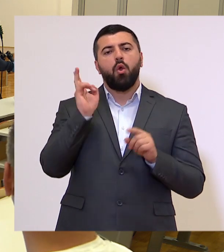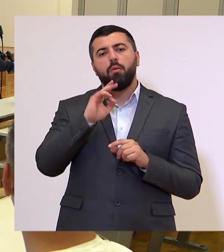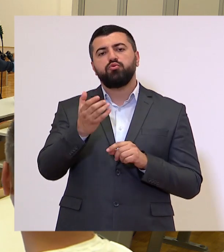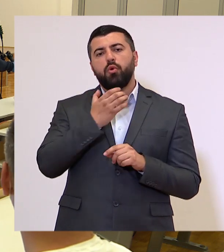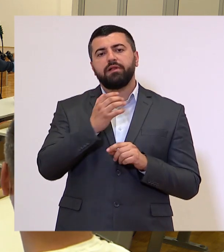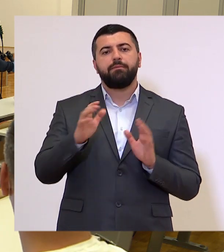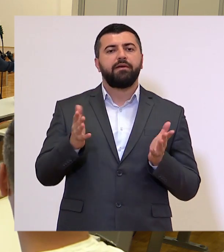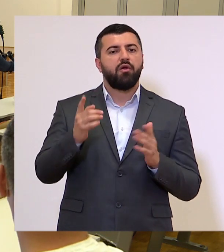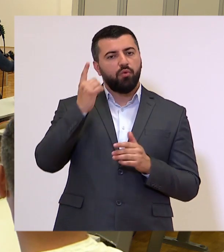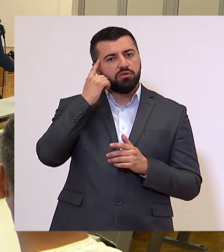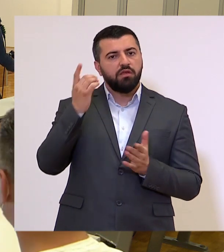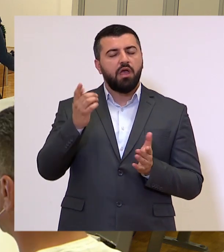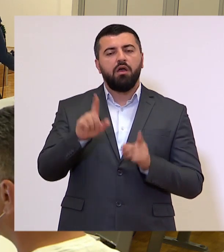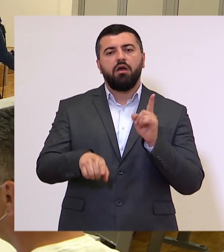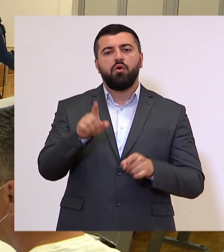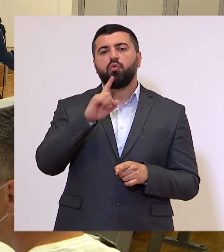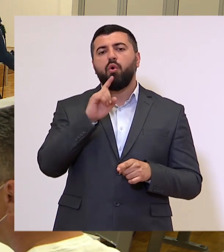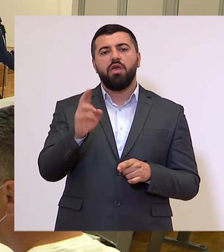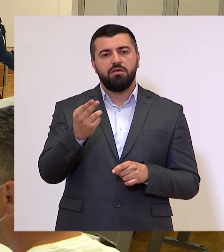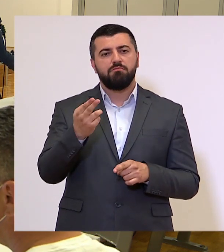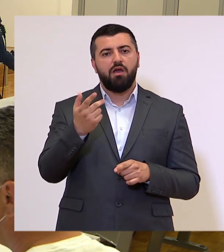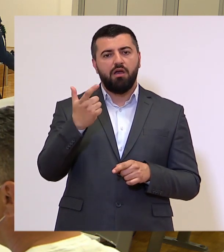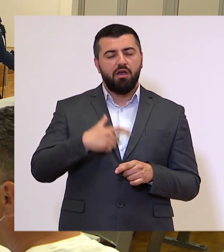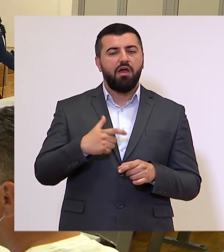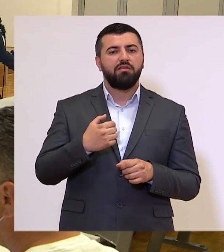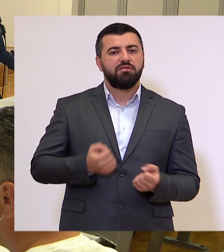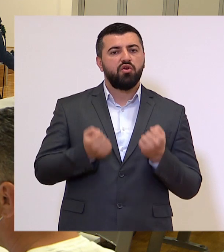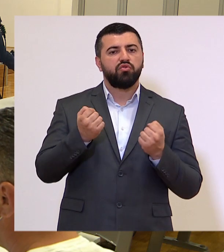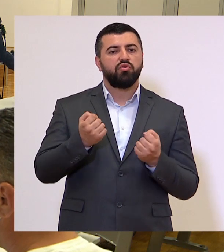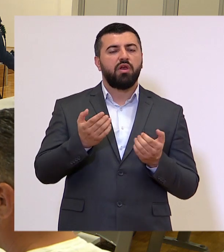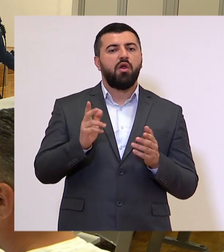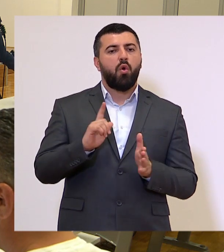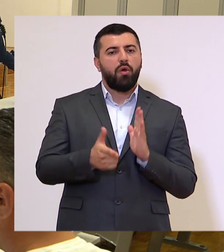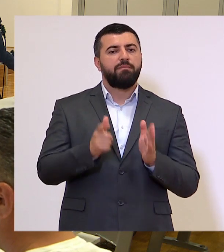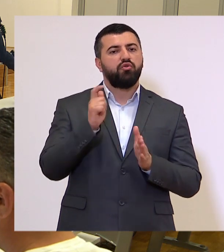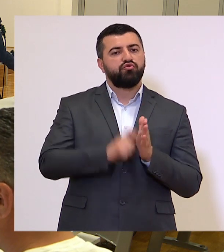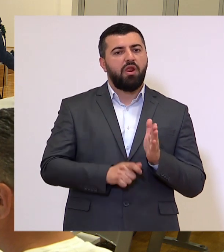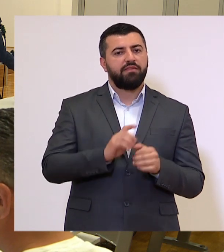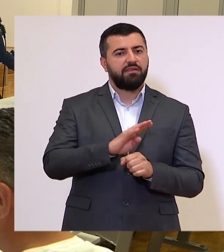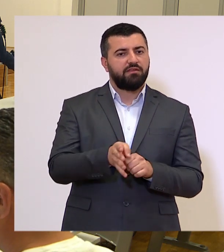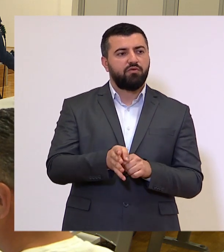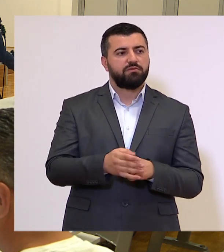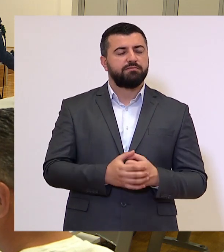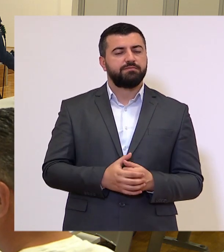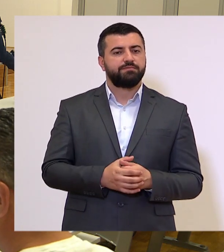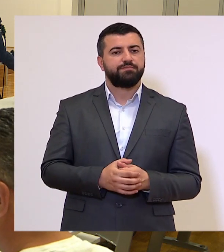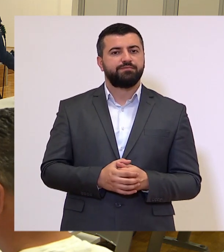koronavirusom i da li će pojedinci koji registruju pomenute tegobe po inerciji biti kandidati za testiranje? Tačno je,